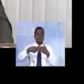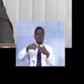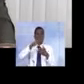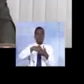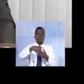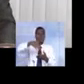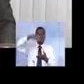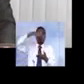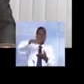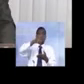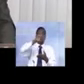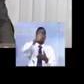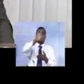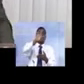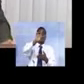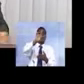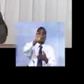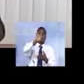élevé à